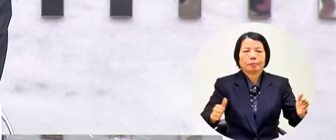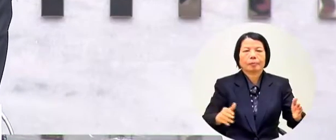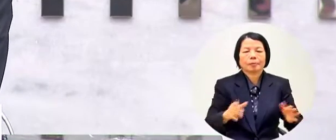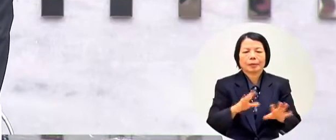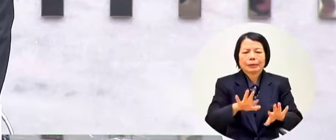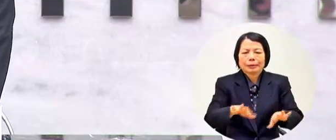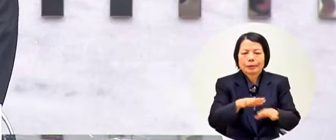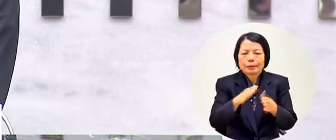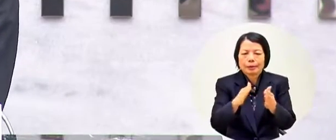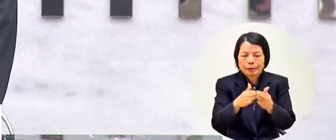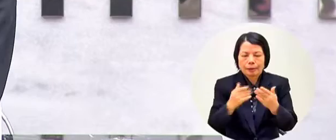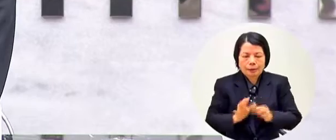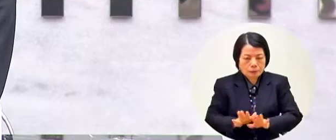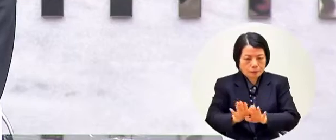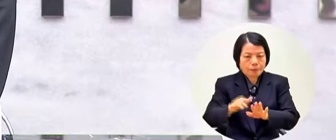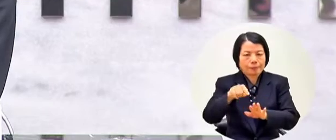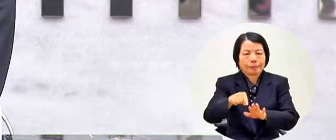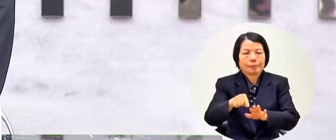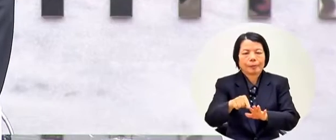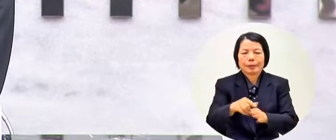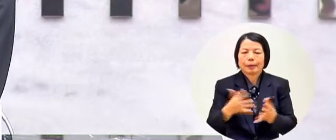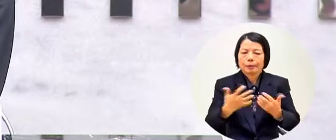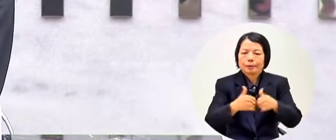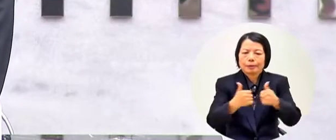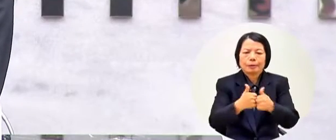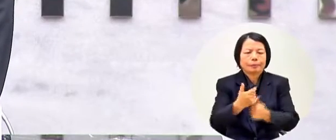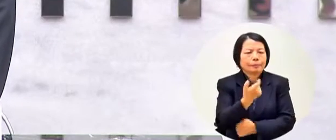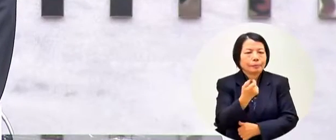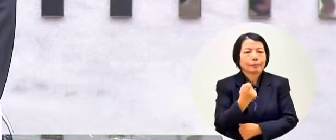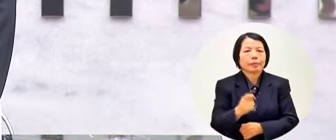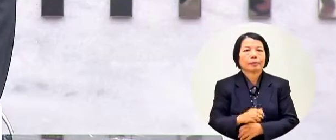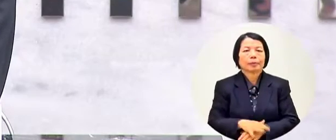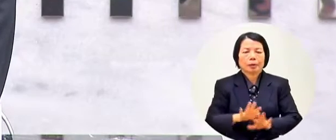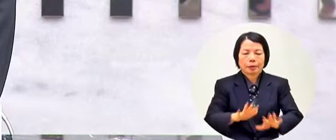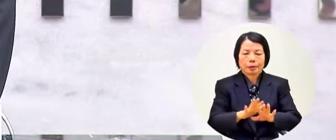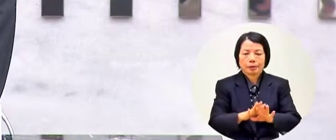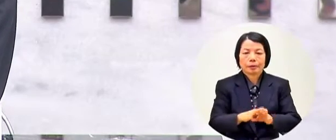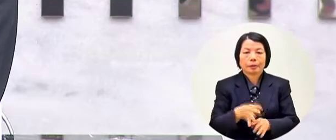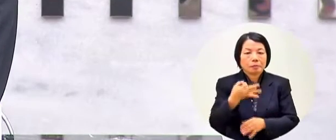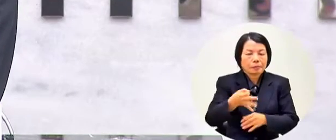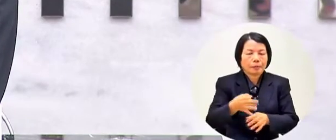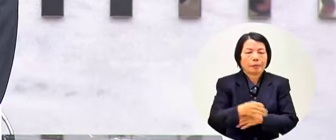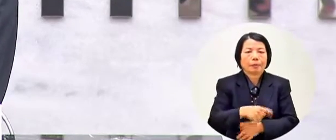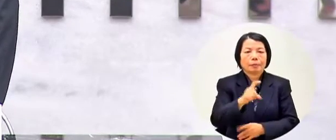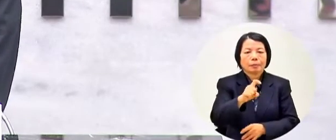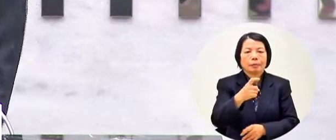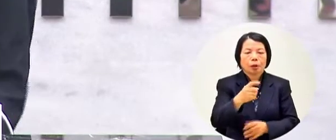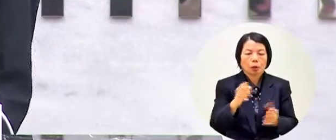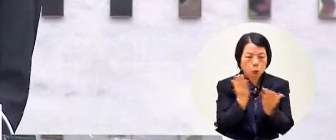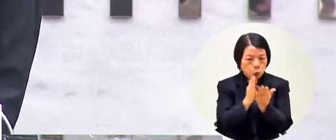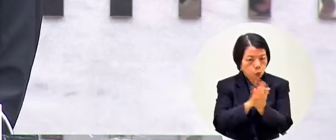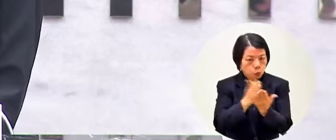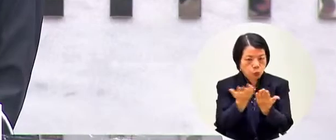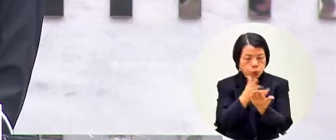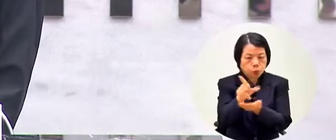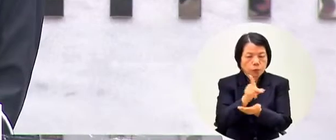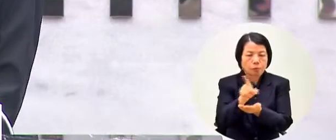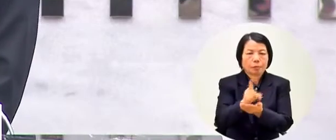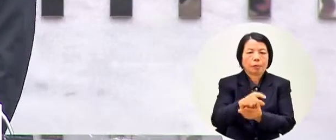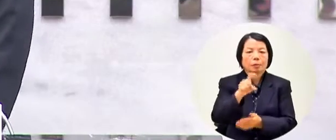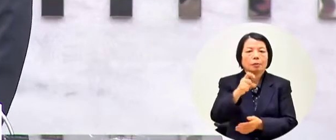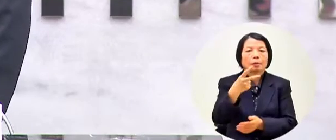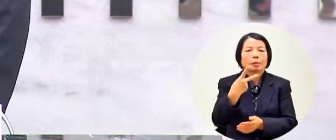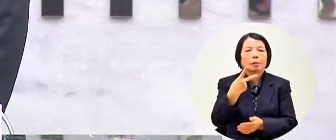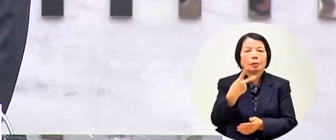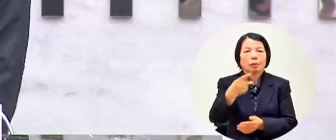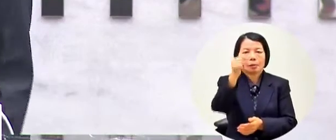点阅我们高雄的热度，已经跳到12亿热度，12亿人次的热度，